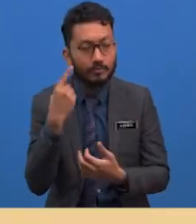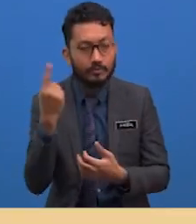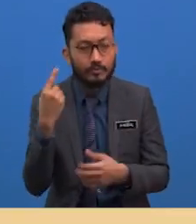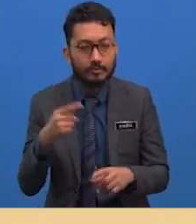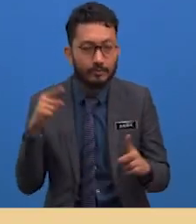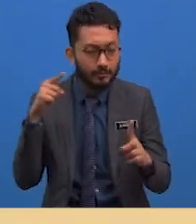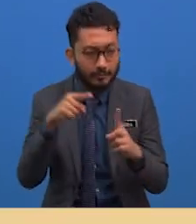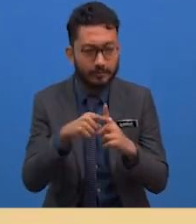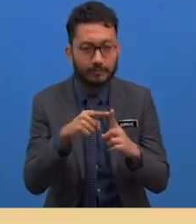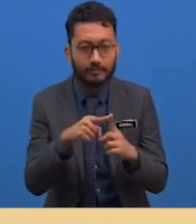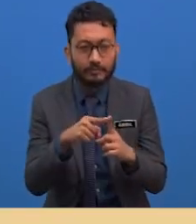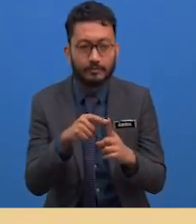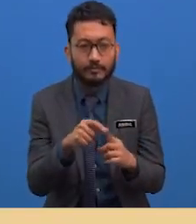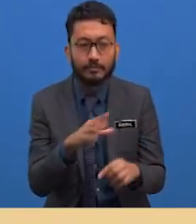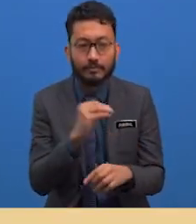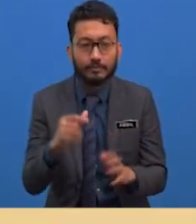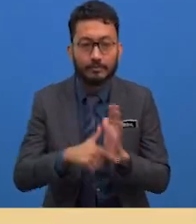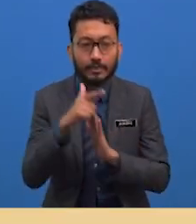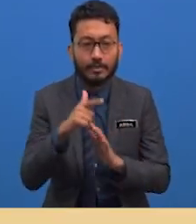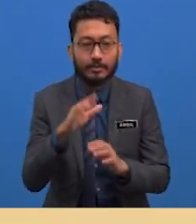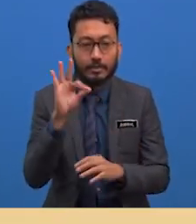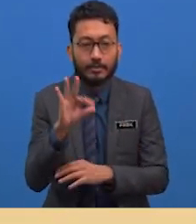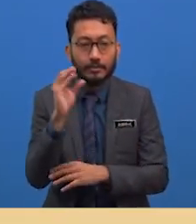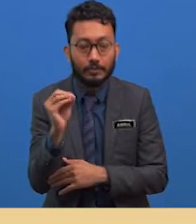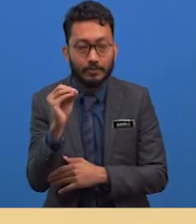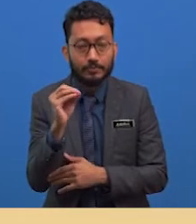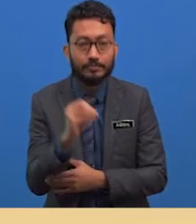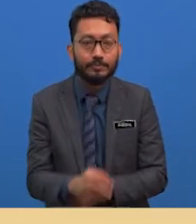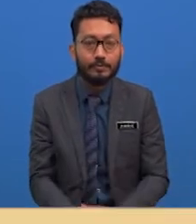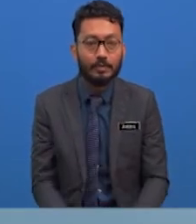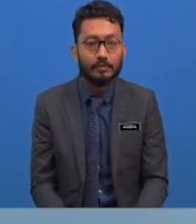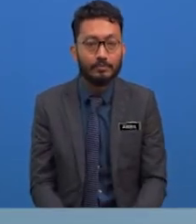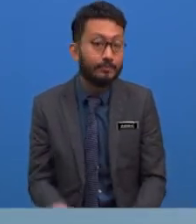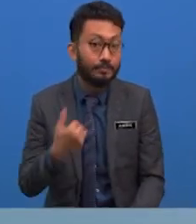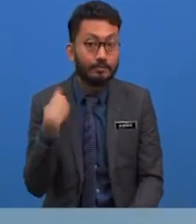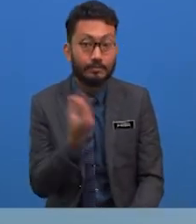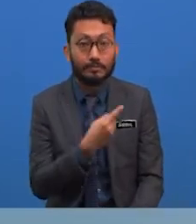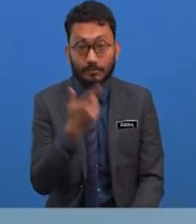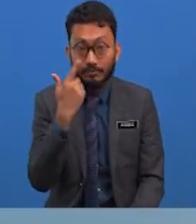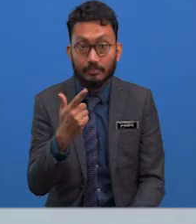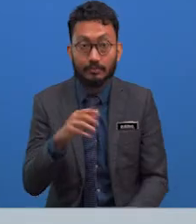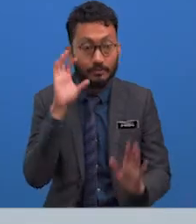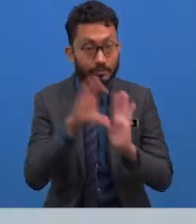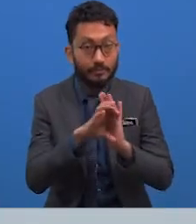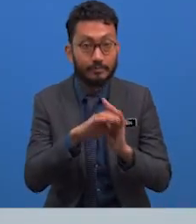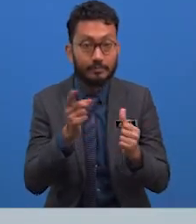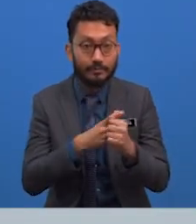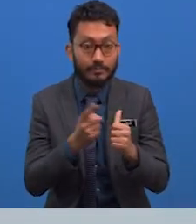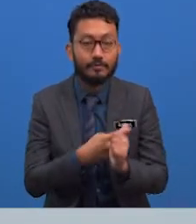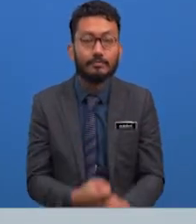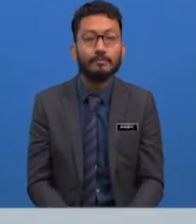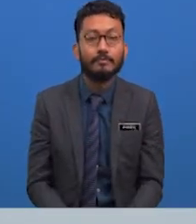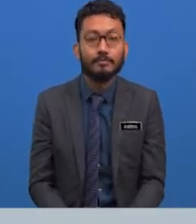Ini bermaksud nilainya tidak akan melebihi 90 darjah. Jom kita lihat contoh